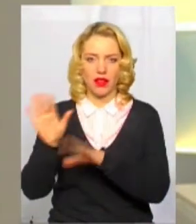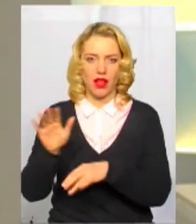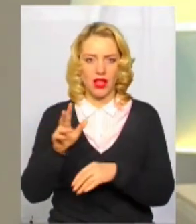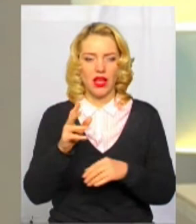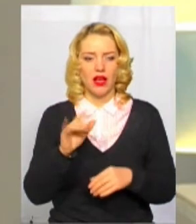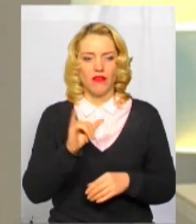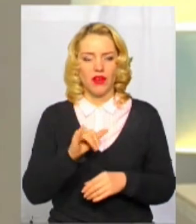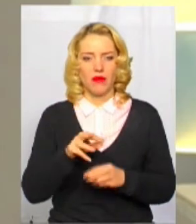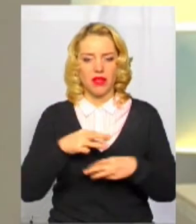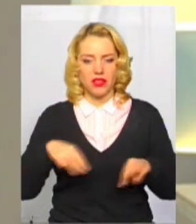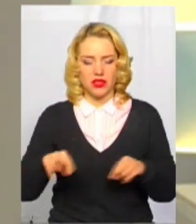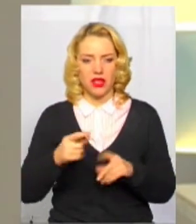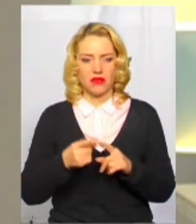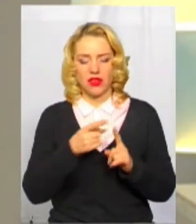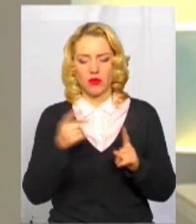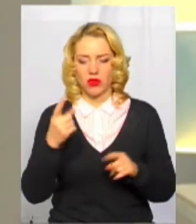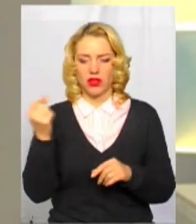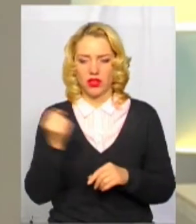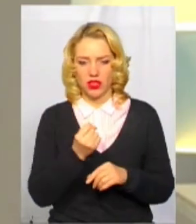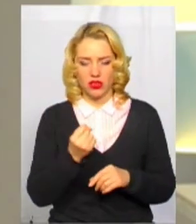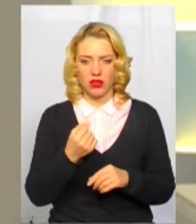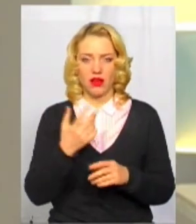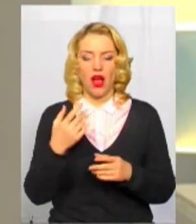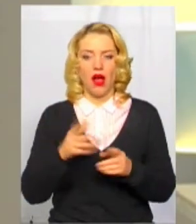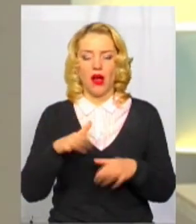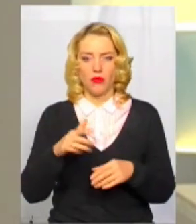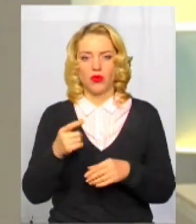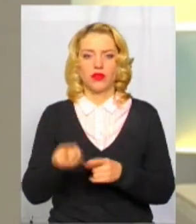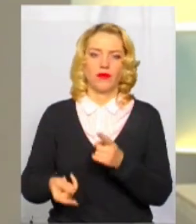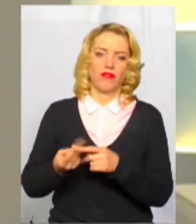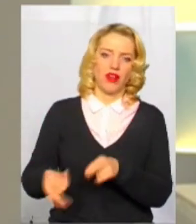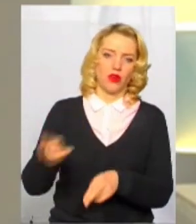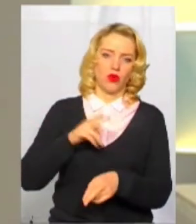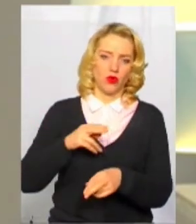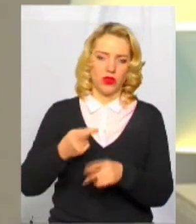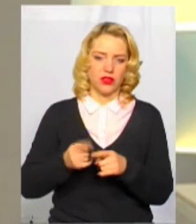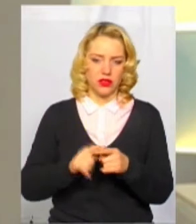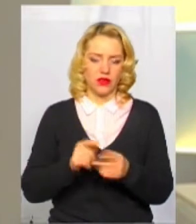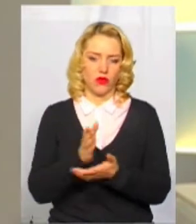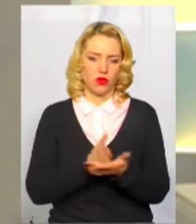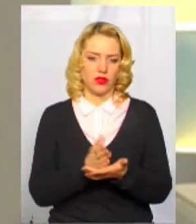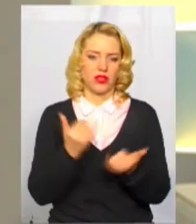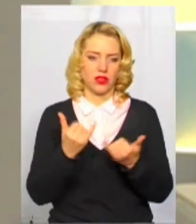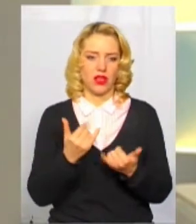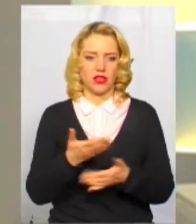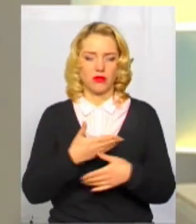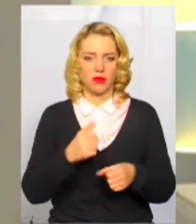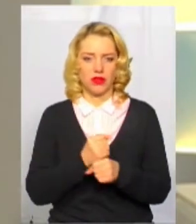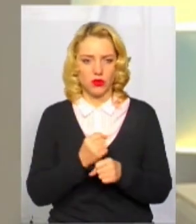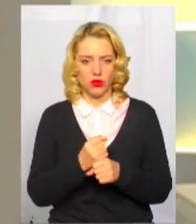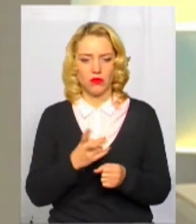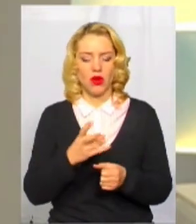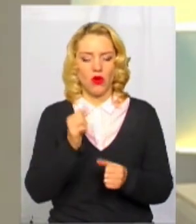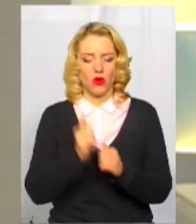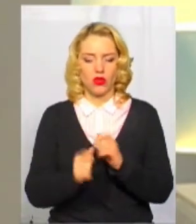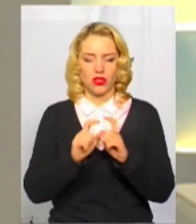на протязі тижня. Буквально за тиждень ці функції нам повернули, і ми знову ж таки зараз відповідаємо. Тобто працює сьогодні кожний